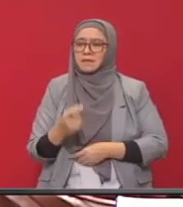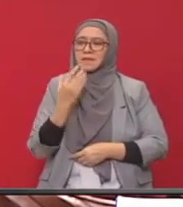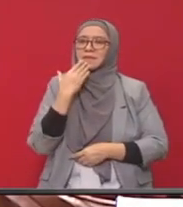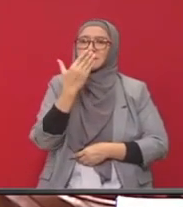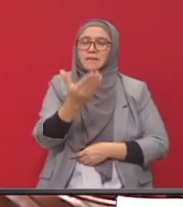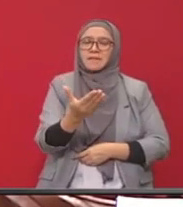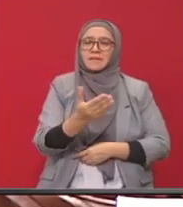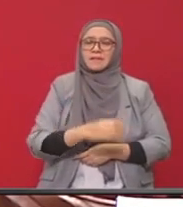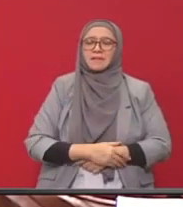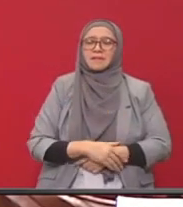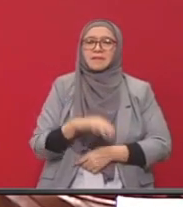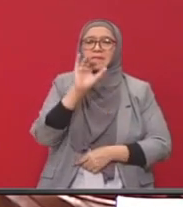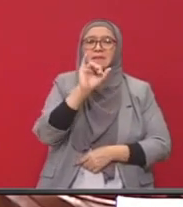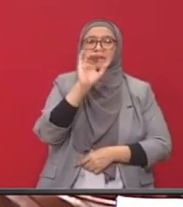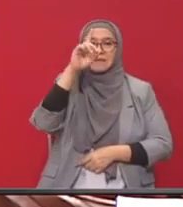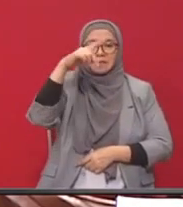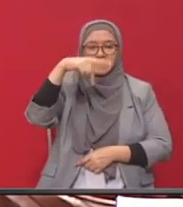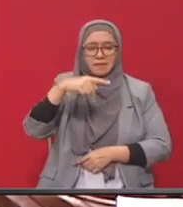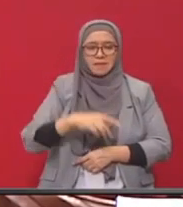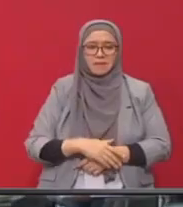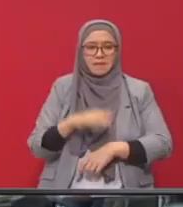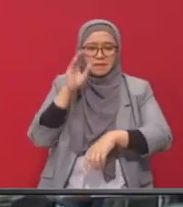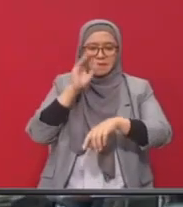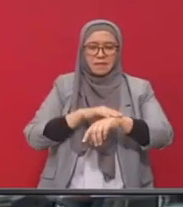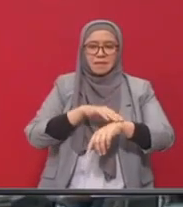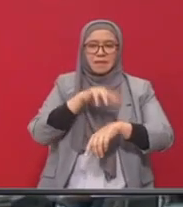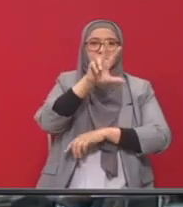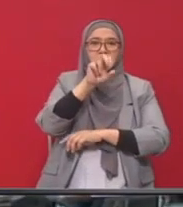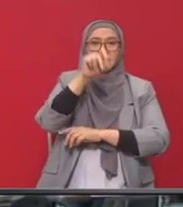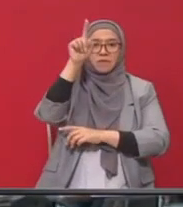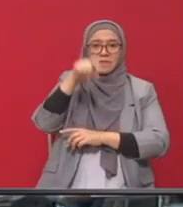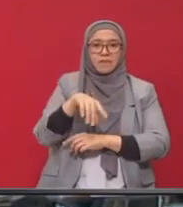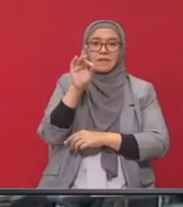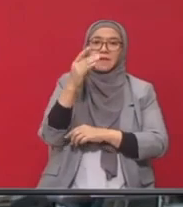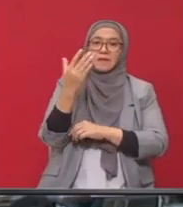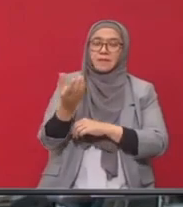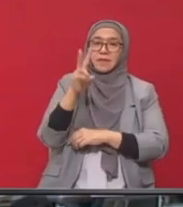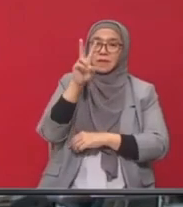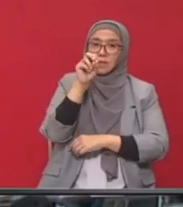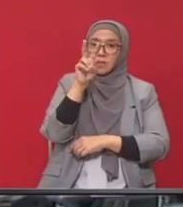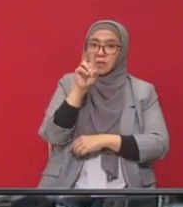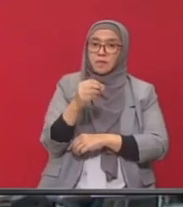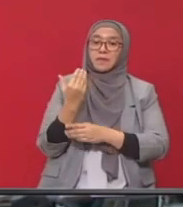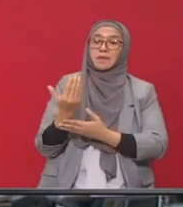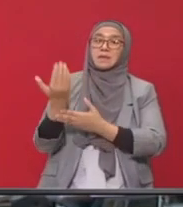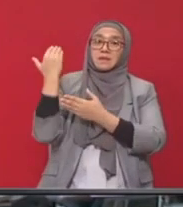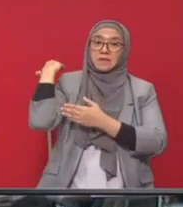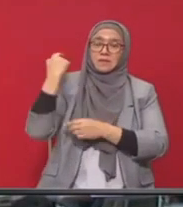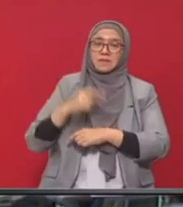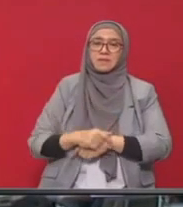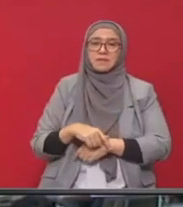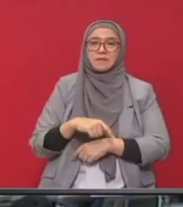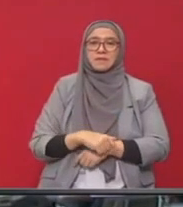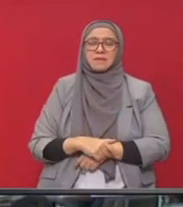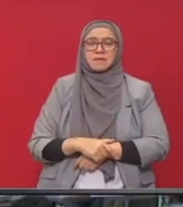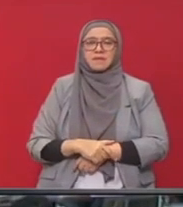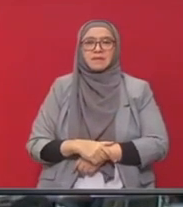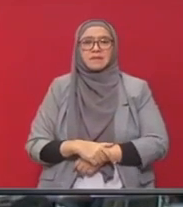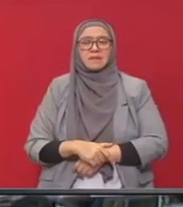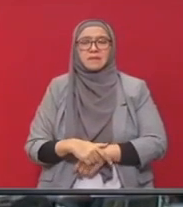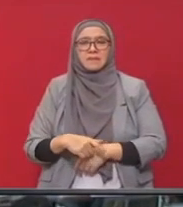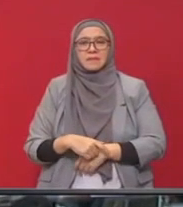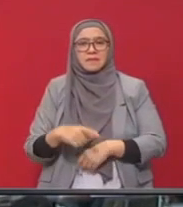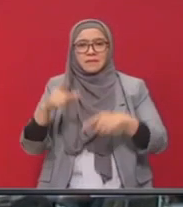enggak dipertua pada 30oz 2020 yang lalu yang amat Bomat pernah menteri ada